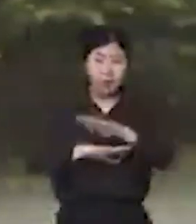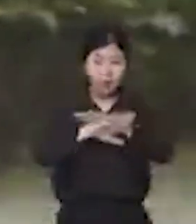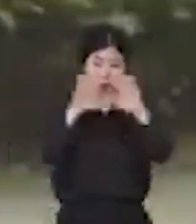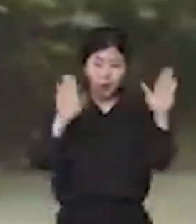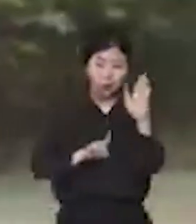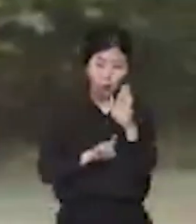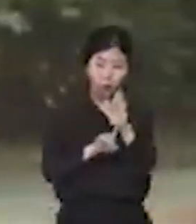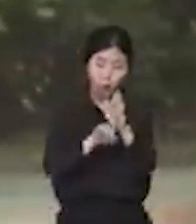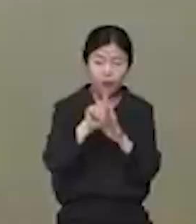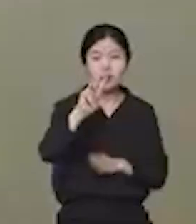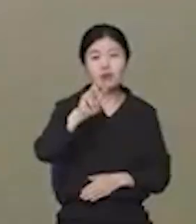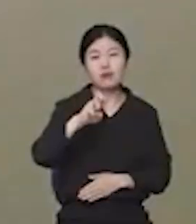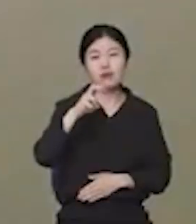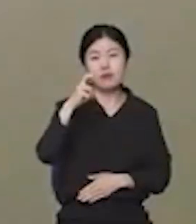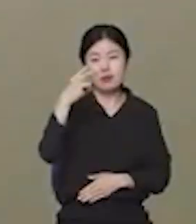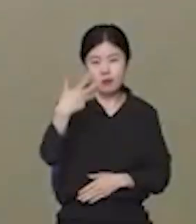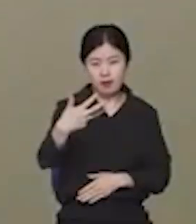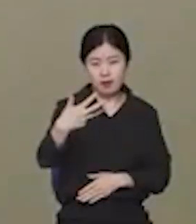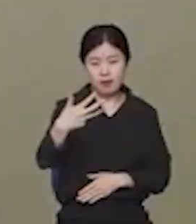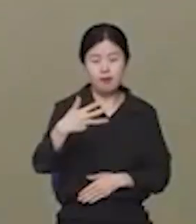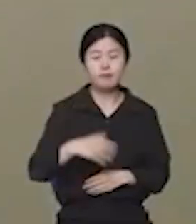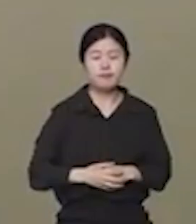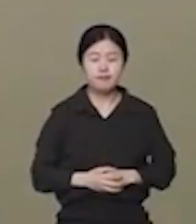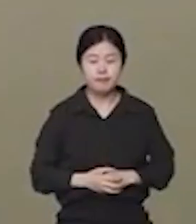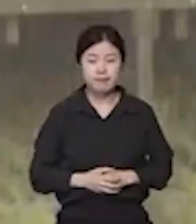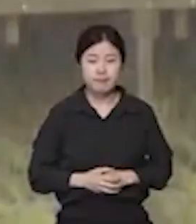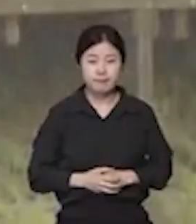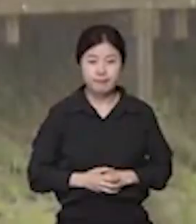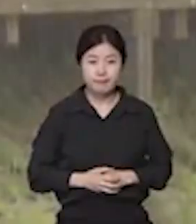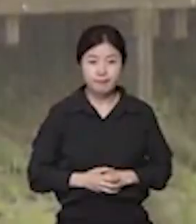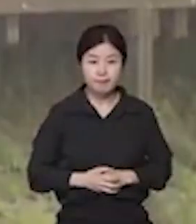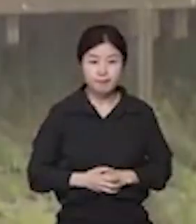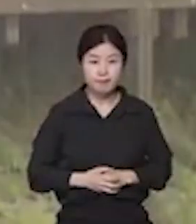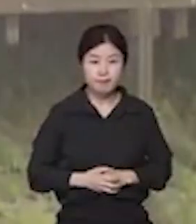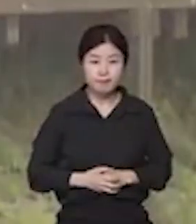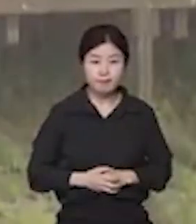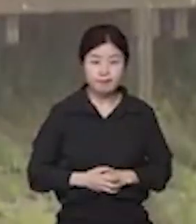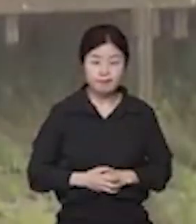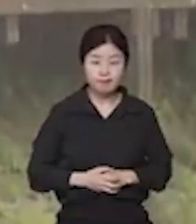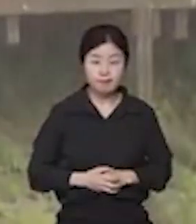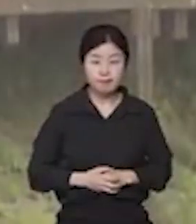28도까지 오르는 무더운 날씨가 다시 시작되겠습니다. KBC 조윤정입니다.